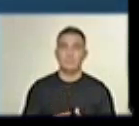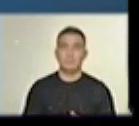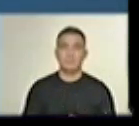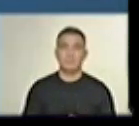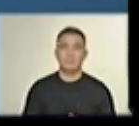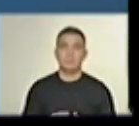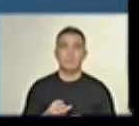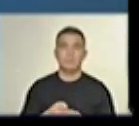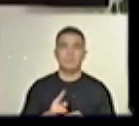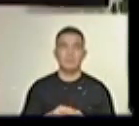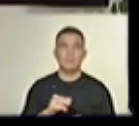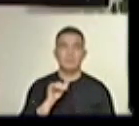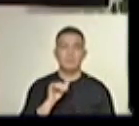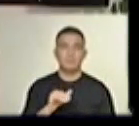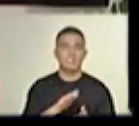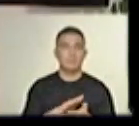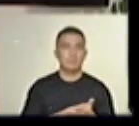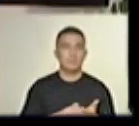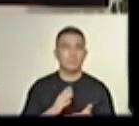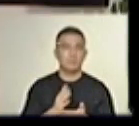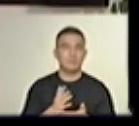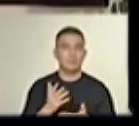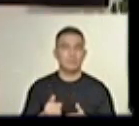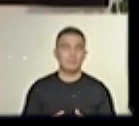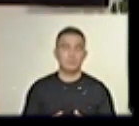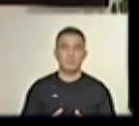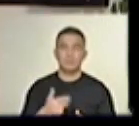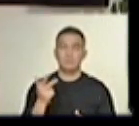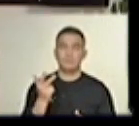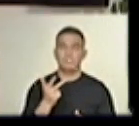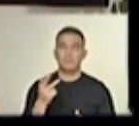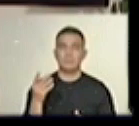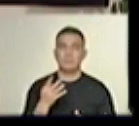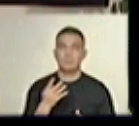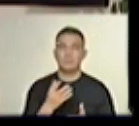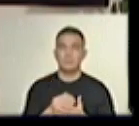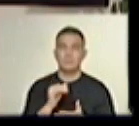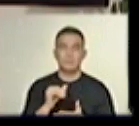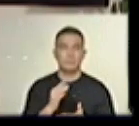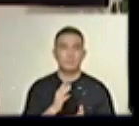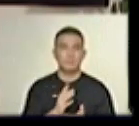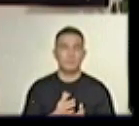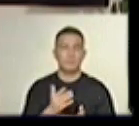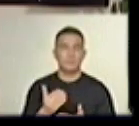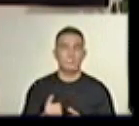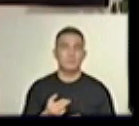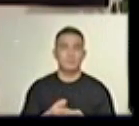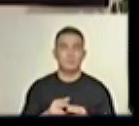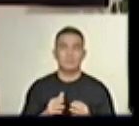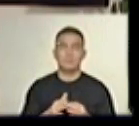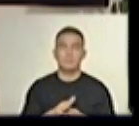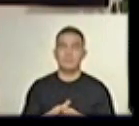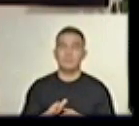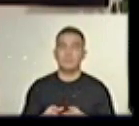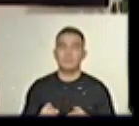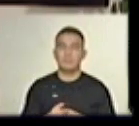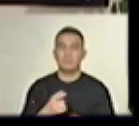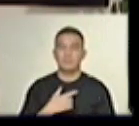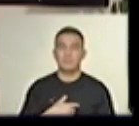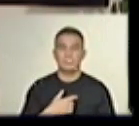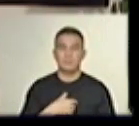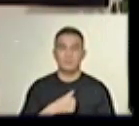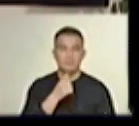Mana shu misolni davomi. Demak, 3-chi va 4-chilari bor. Qani 3-chisini mustaqil ravishda bajarishga harakat